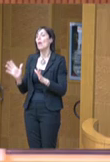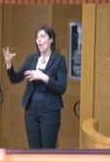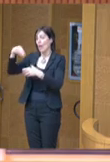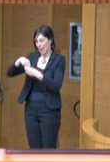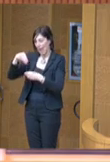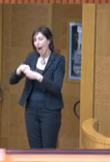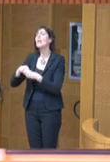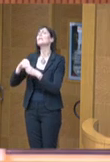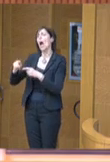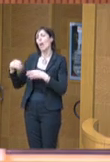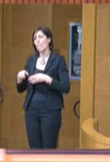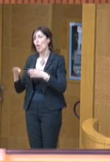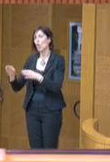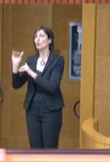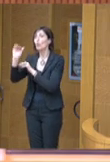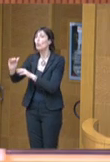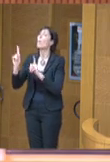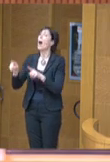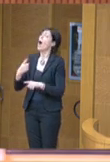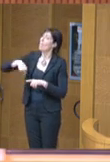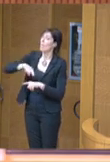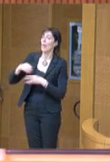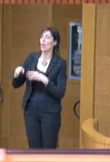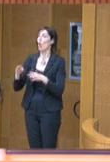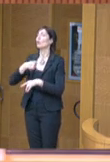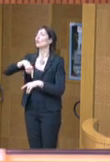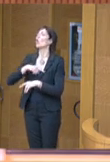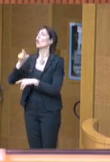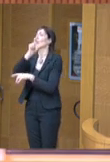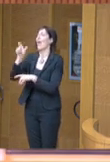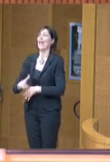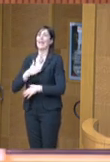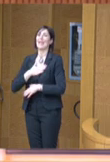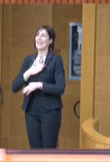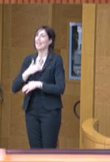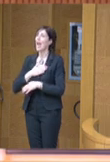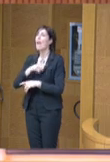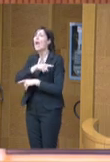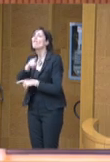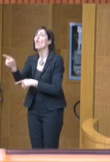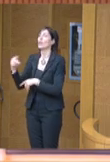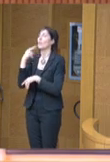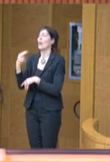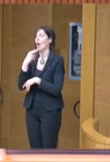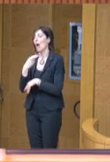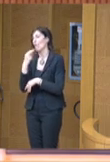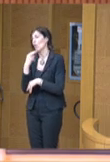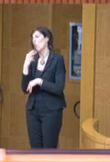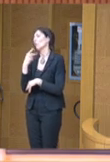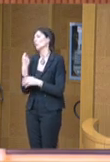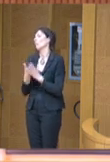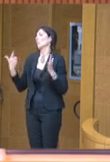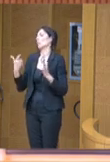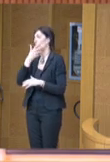futuro, ma dentro al percorso di tutti noi per il futuro di questo paese. E quindi la vostra voce è quella che conta,